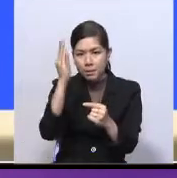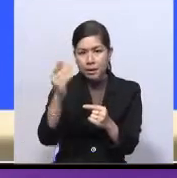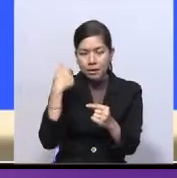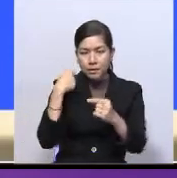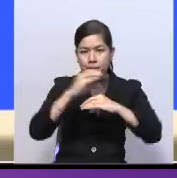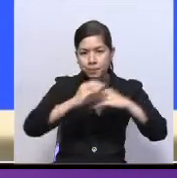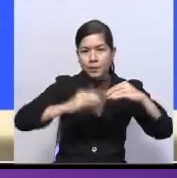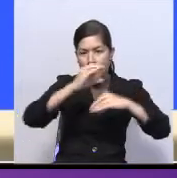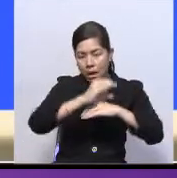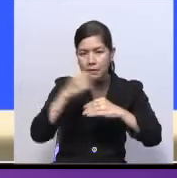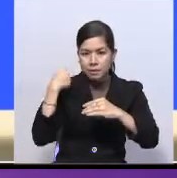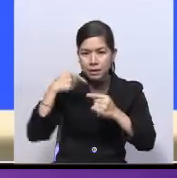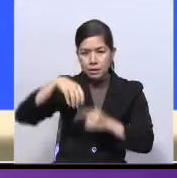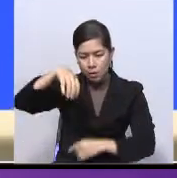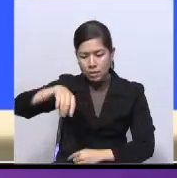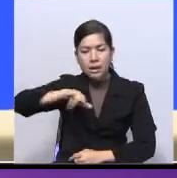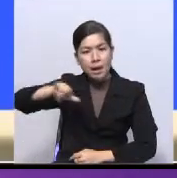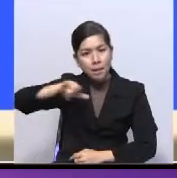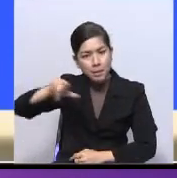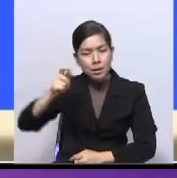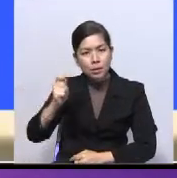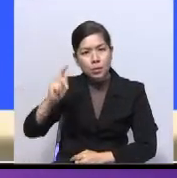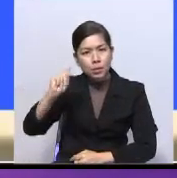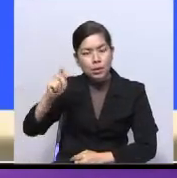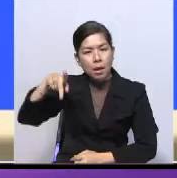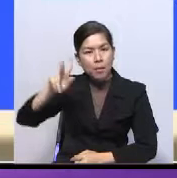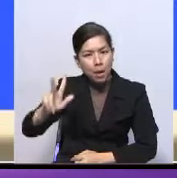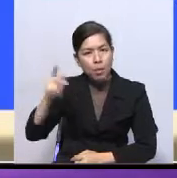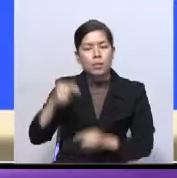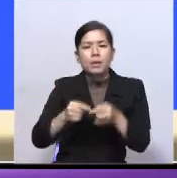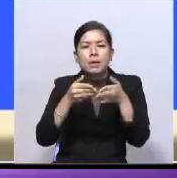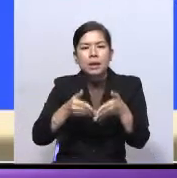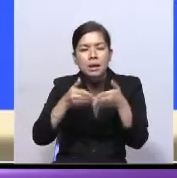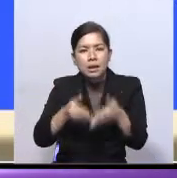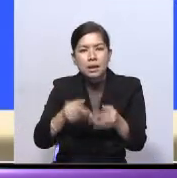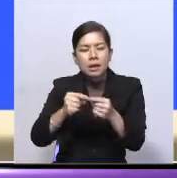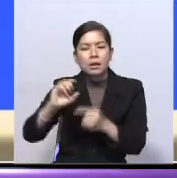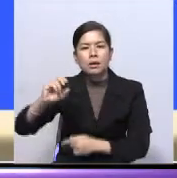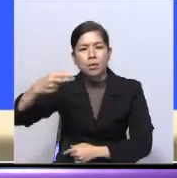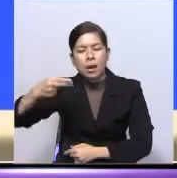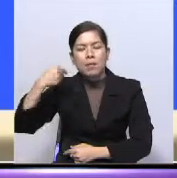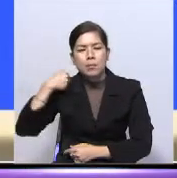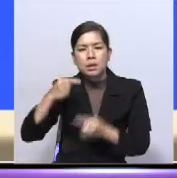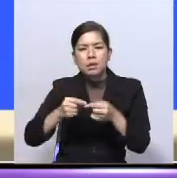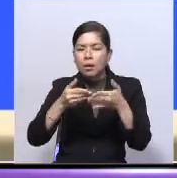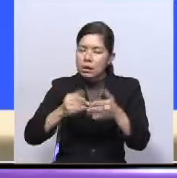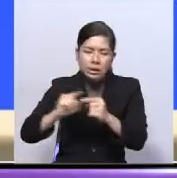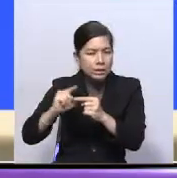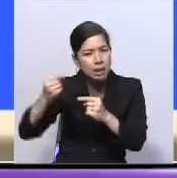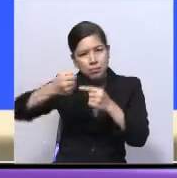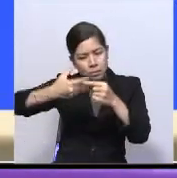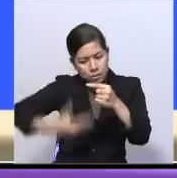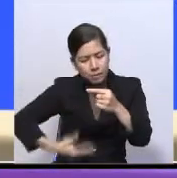มาต่อเนื่องไม่ว่าจะเป็นสนามบินอู่ตะเภาท่าเรือแหลมฉบังท่าเรือมาบตาพุธโครงการ MRO รวมถึงโครง